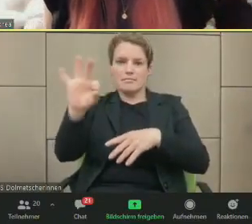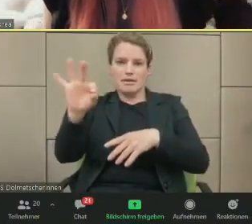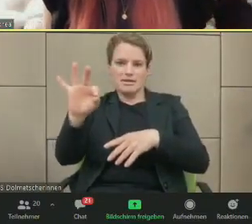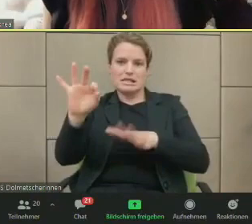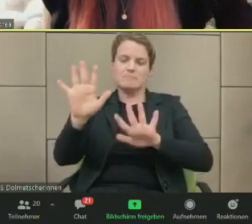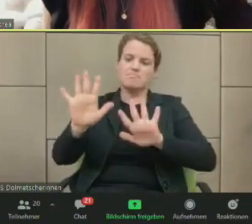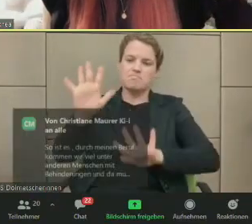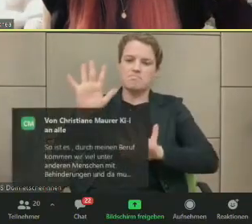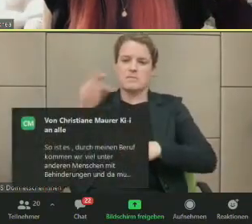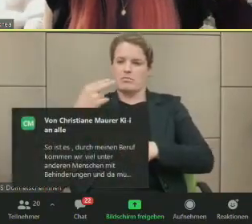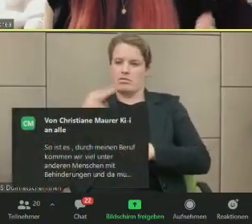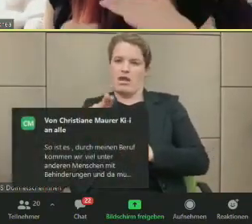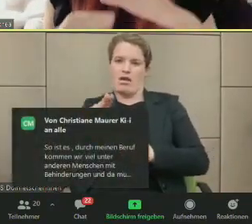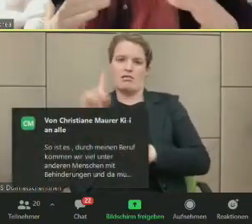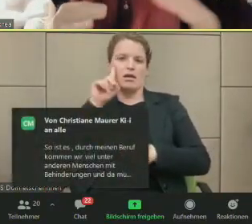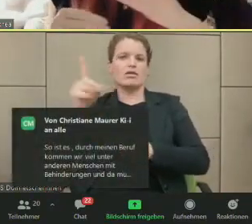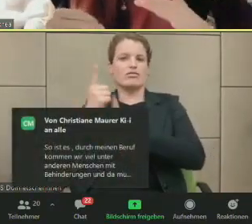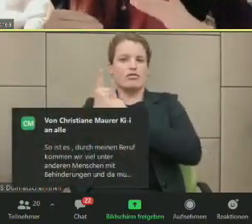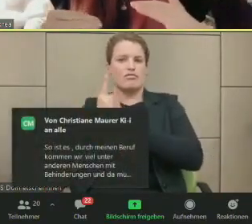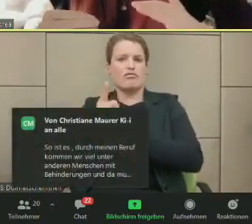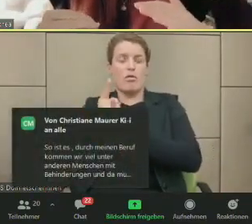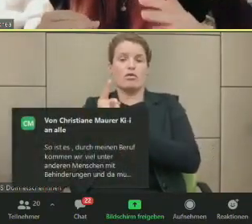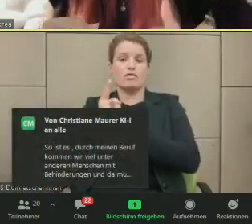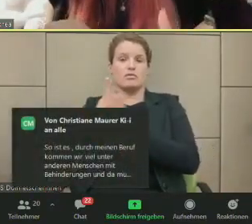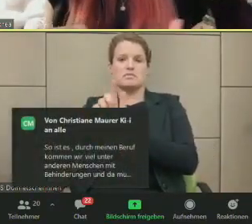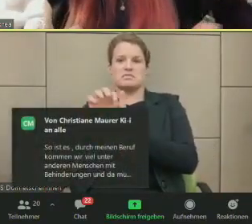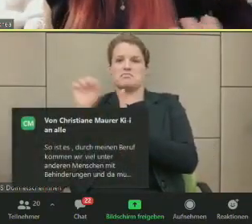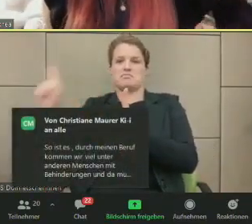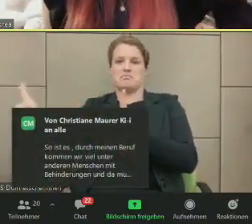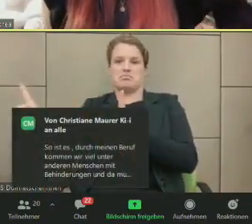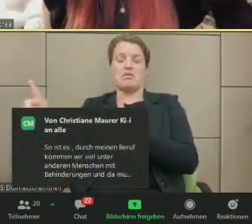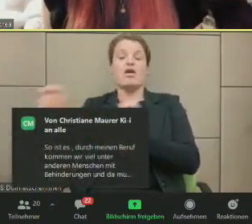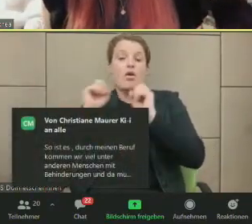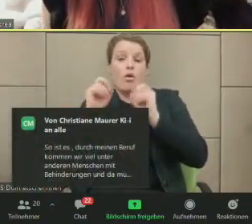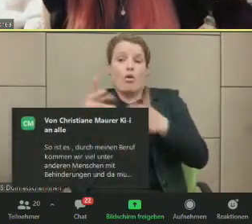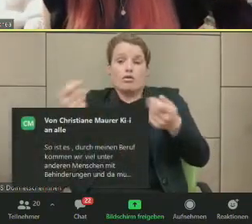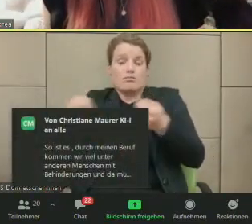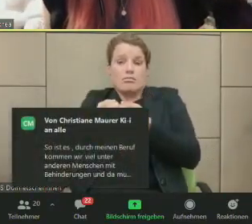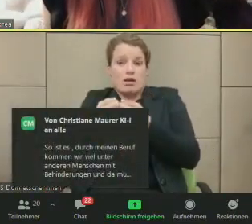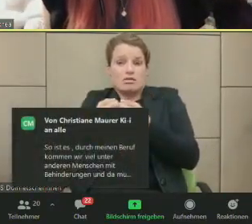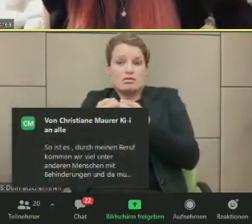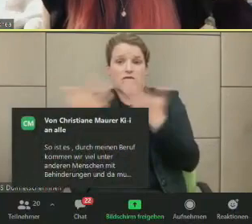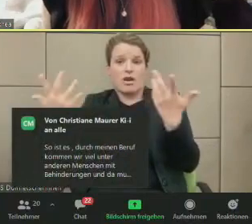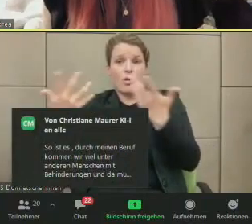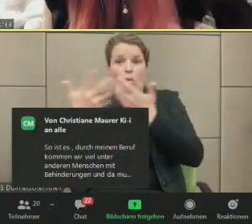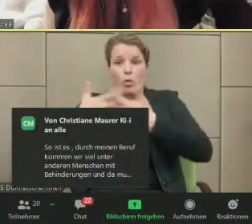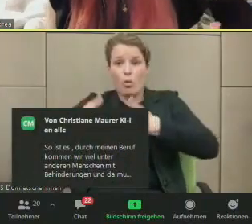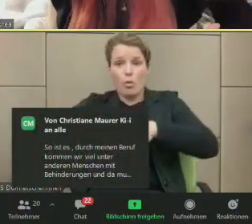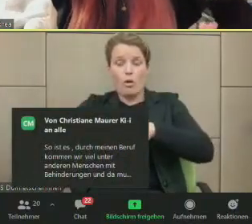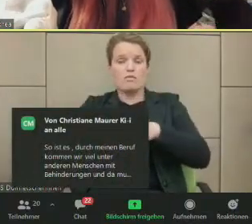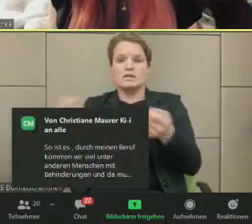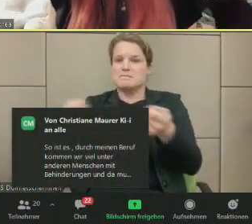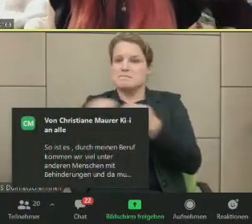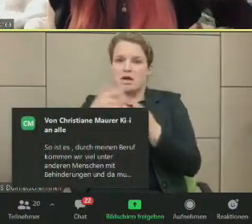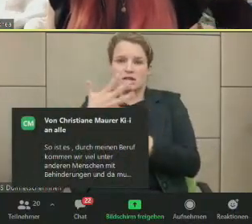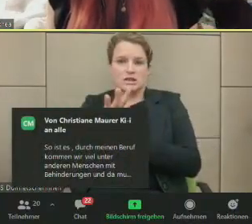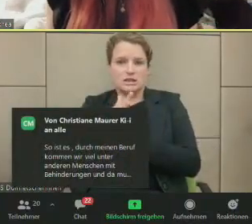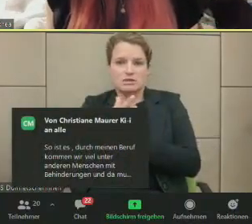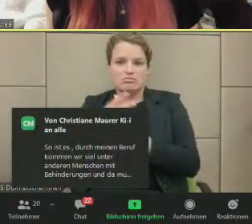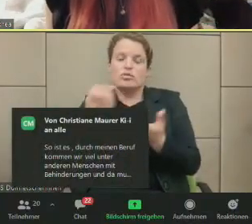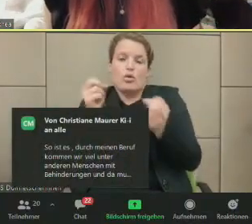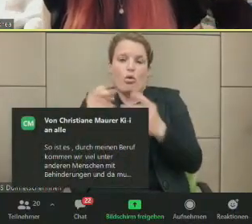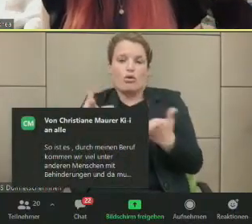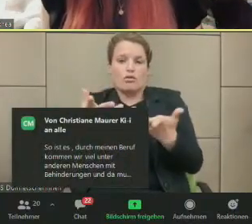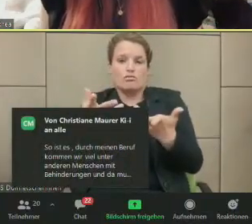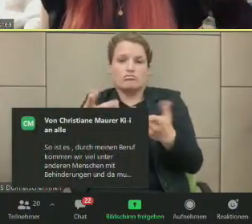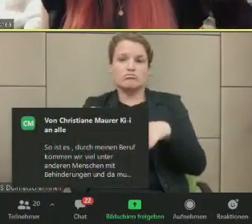man Follower verliert, die nicht auf deiner Wellenlänge sind und die das eigentlich gar nicht gut finden, was du machst. Das ist okay, wenn man die auf dem Weg